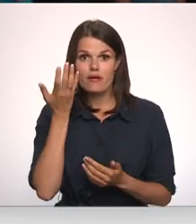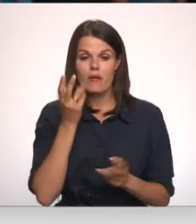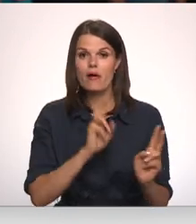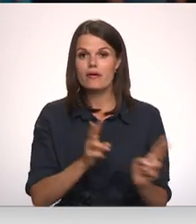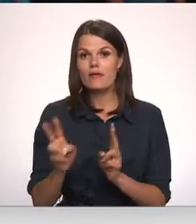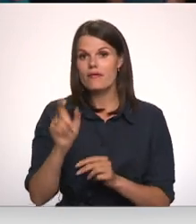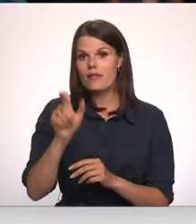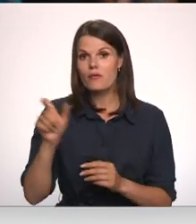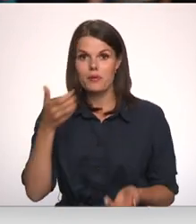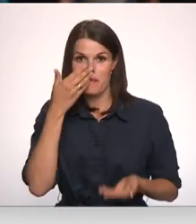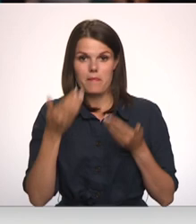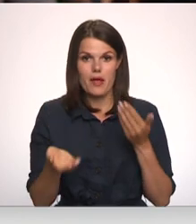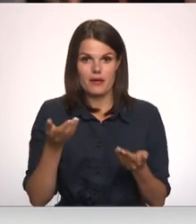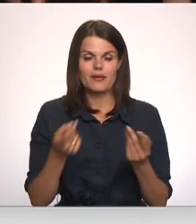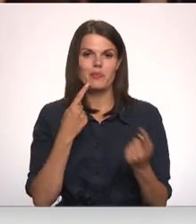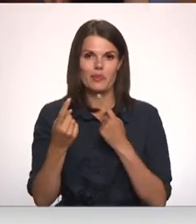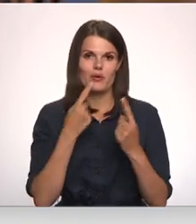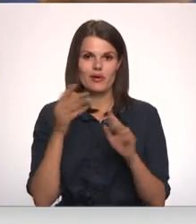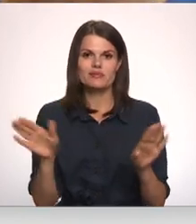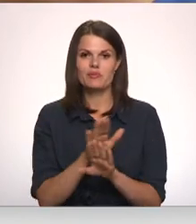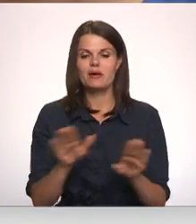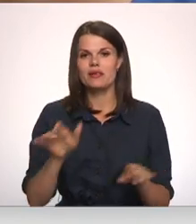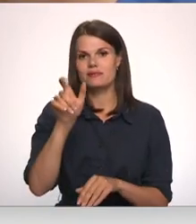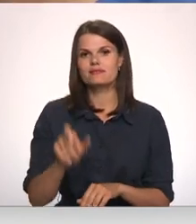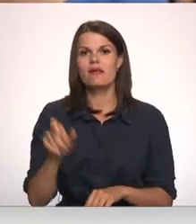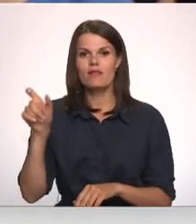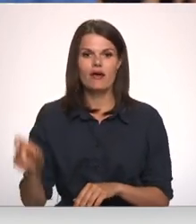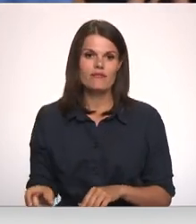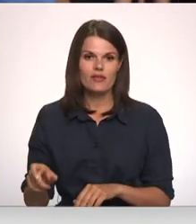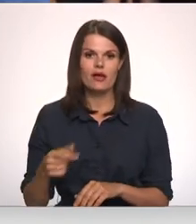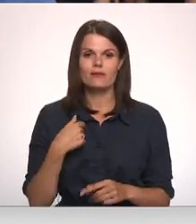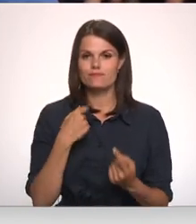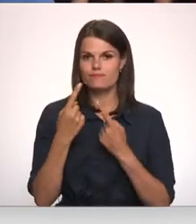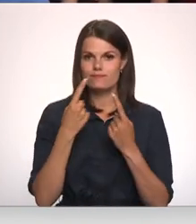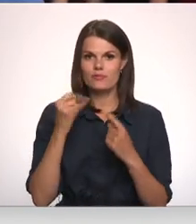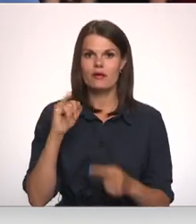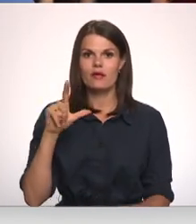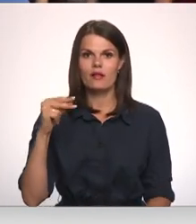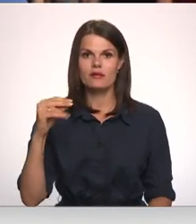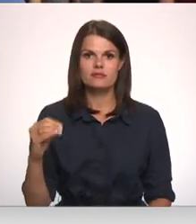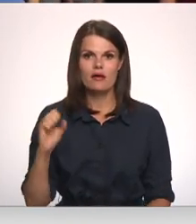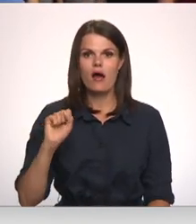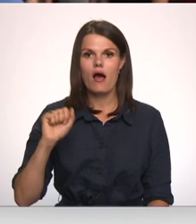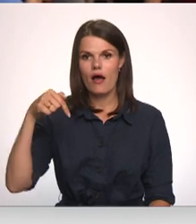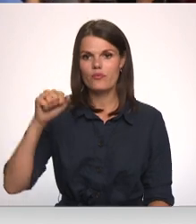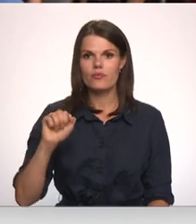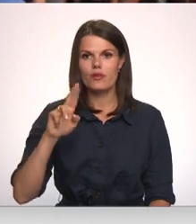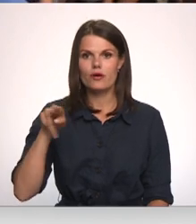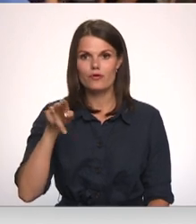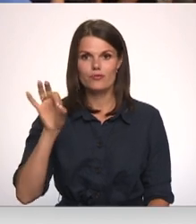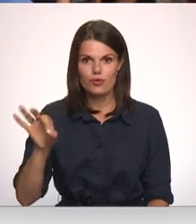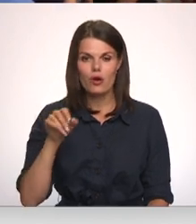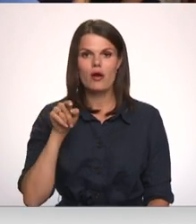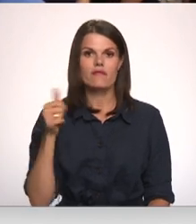ar dziedātājiem. Tāpēc man uz sarunu šobrīd ir pievienojusies Ilze Attardo, kas ir